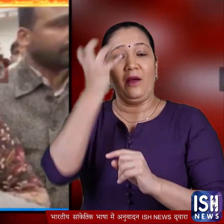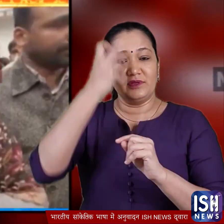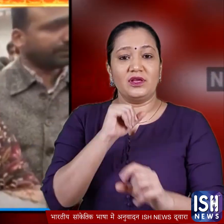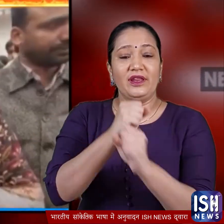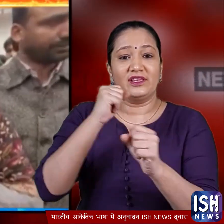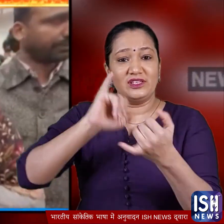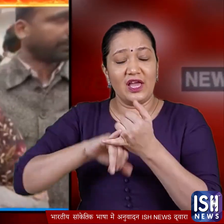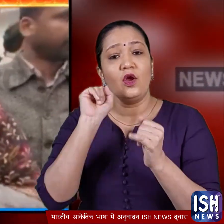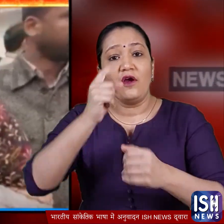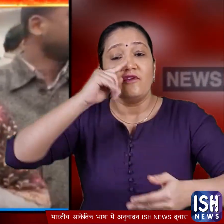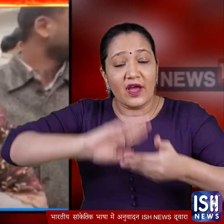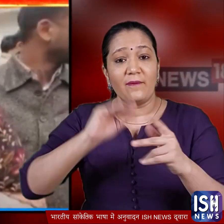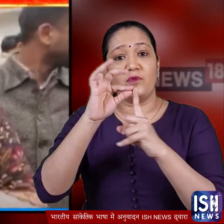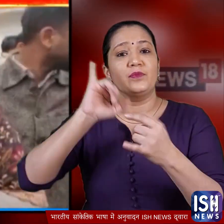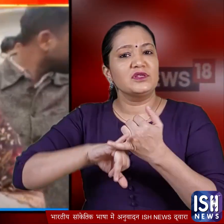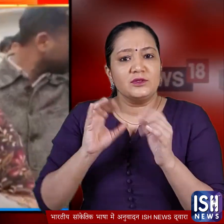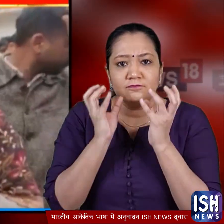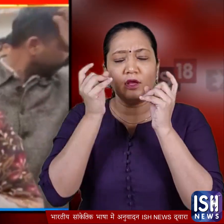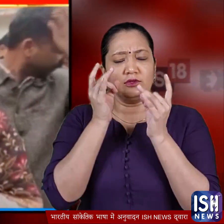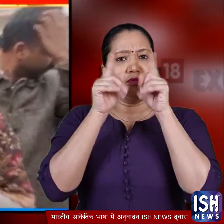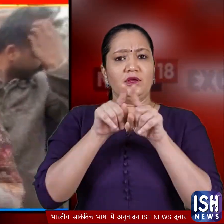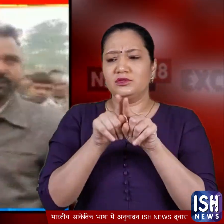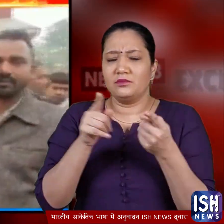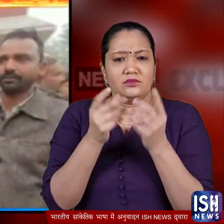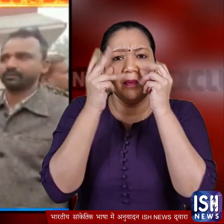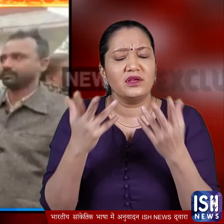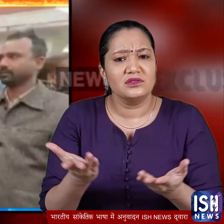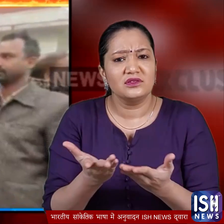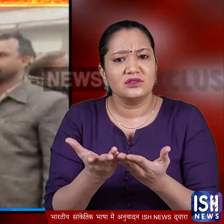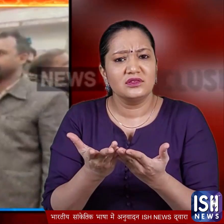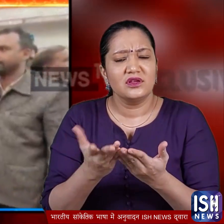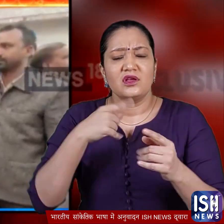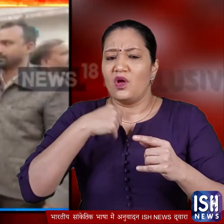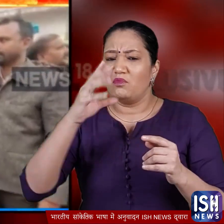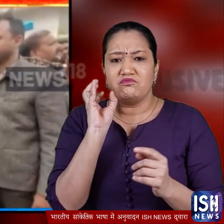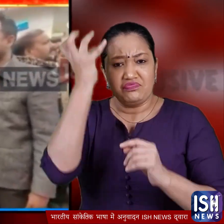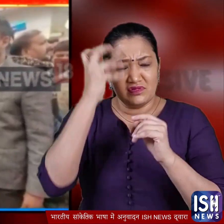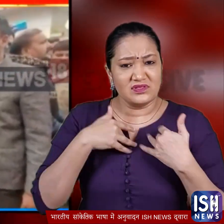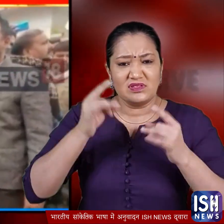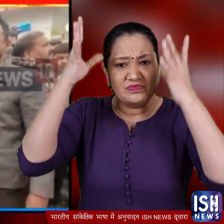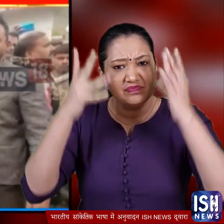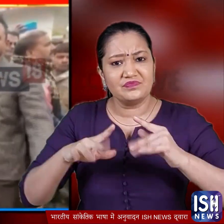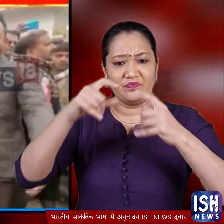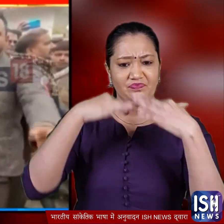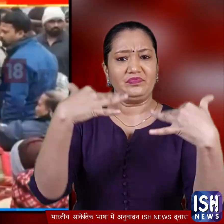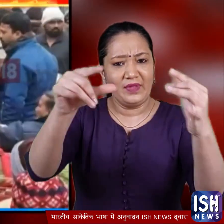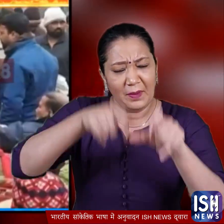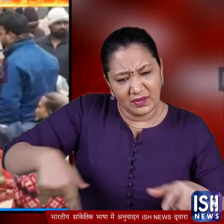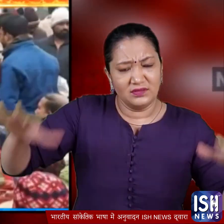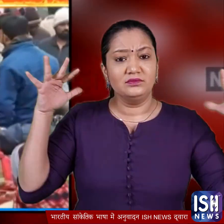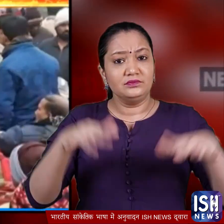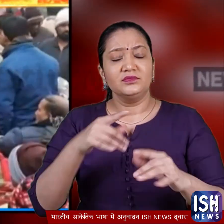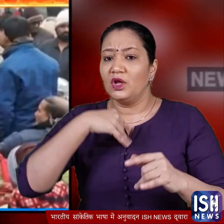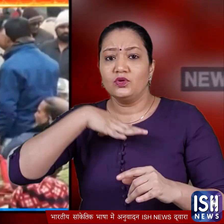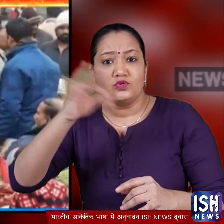पार्टी नेता गिरिजेश शाही और उनकी पत्नी पुष्पा शाही को बड़ा झटका लगा। उन्होंने इस फैसले पर नाराजगी जताते हुए जनता दरबार लगा दिया, लेकिन